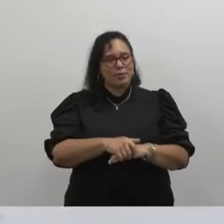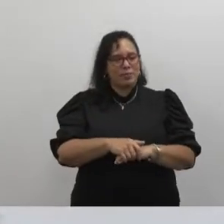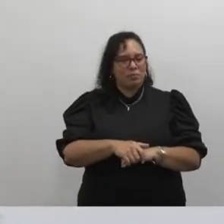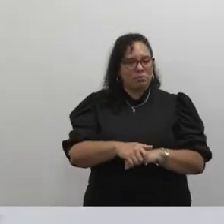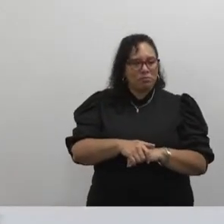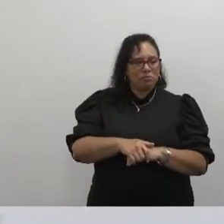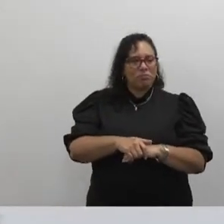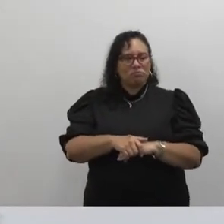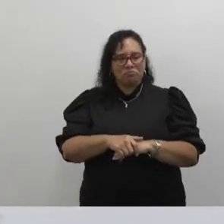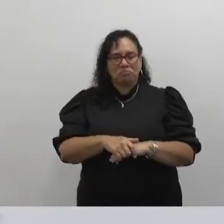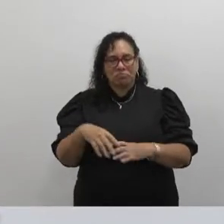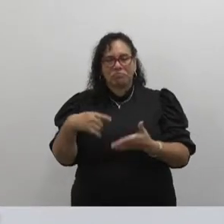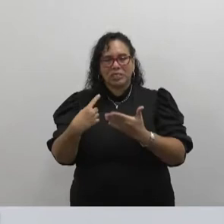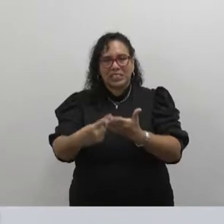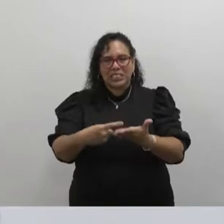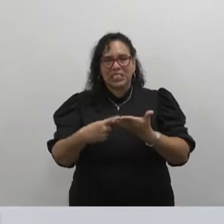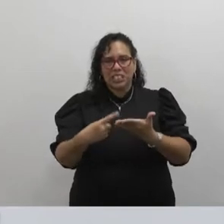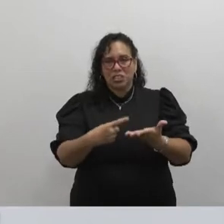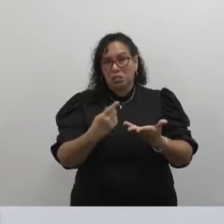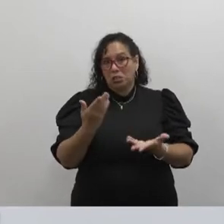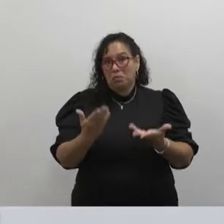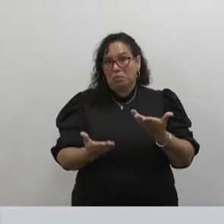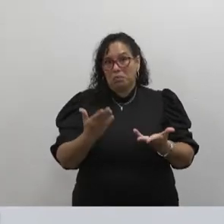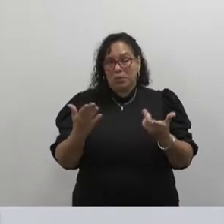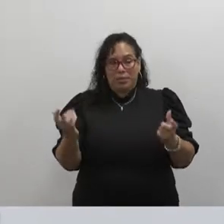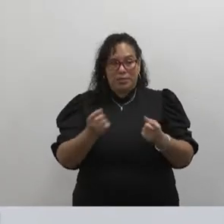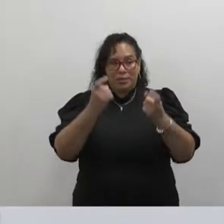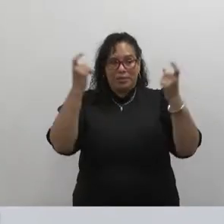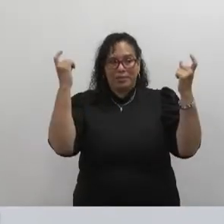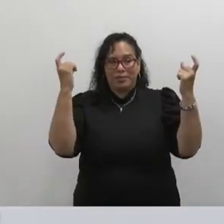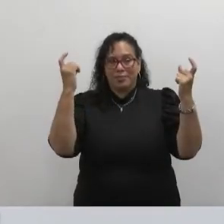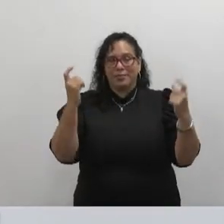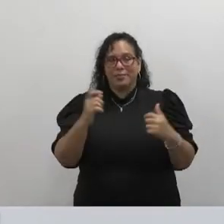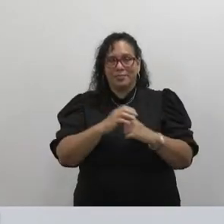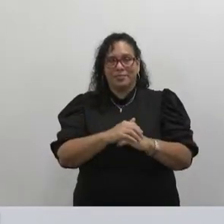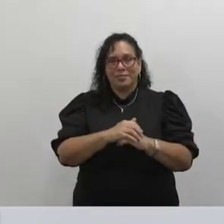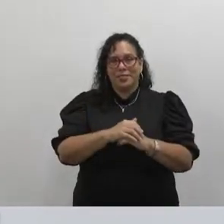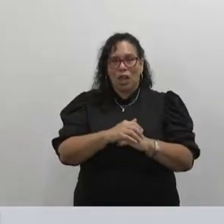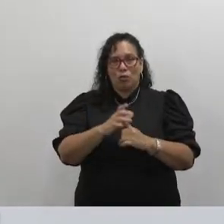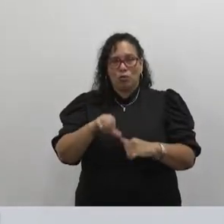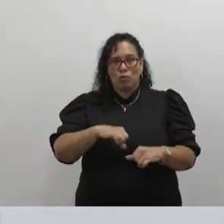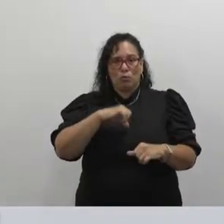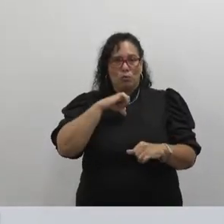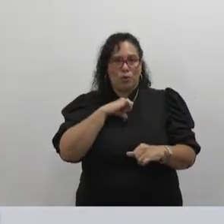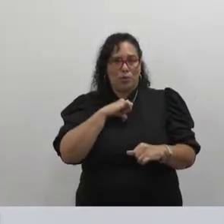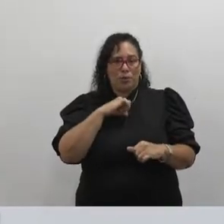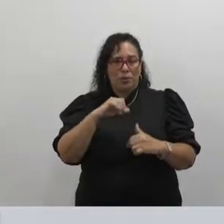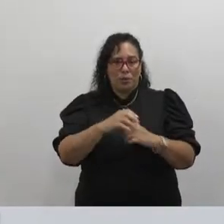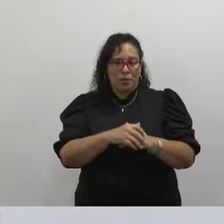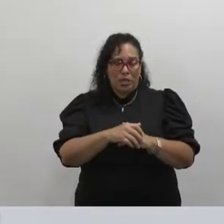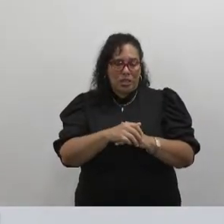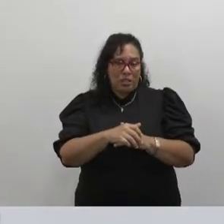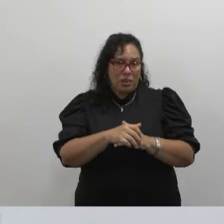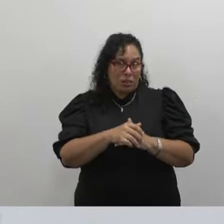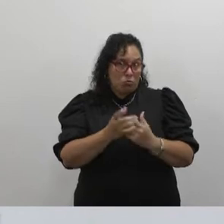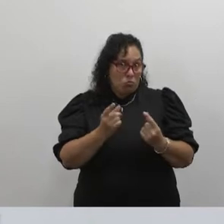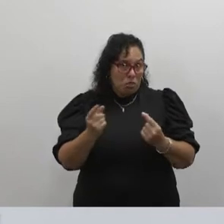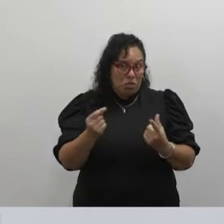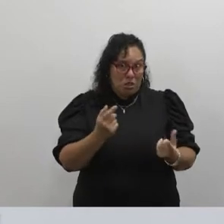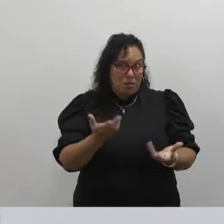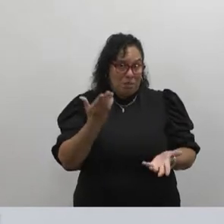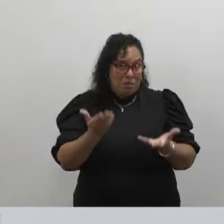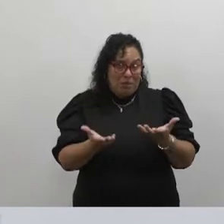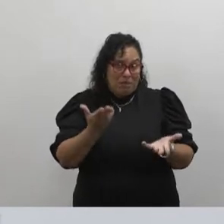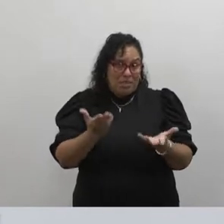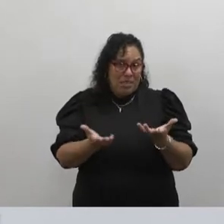dừng phần mai phần mổ việc bầu một châu khnhi chia cần chọn nó cứ đồng bây dừng bách nào tạm mà đón bị đón dừng chia viên